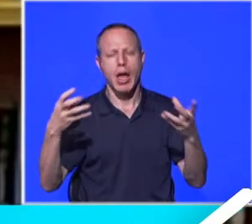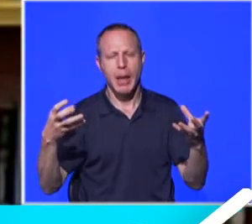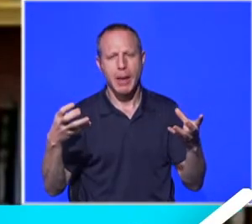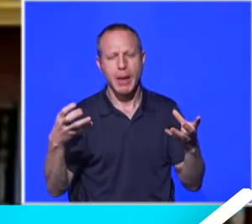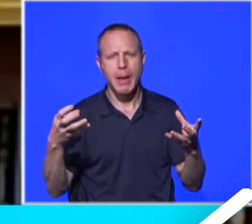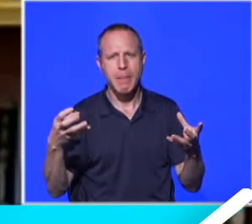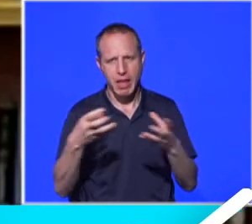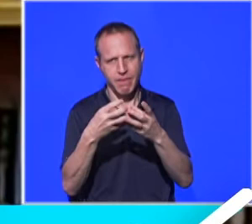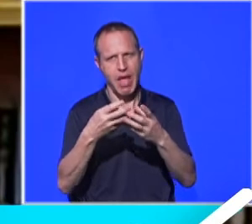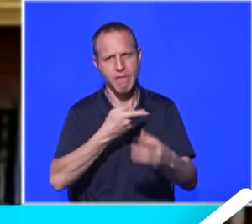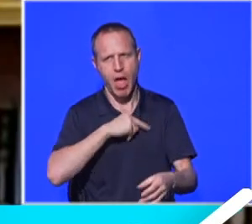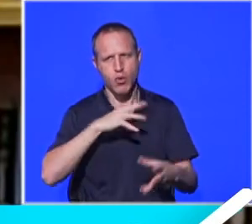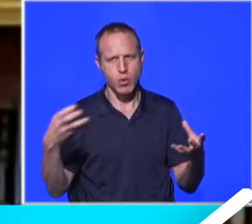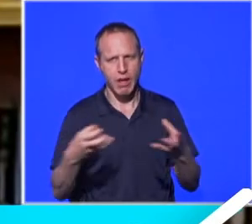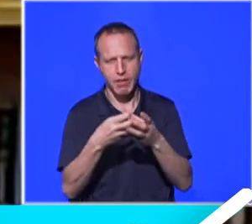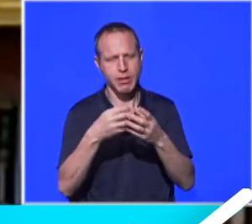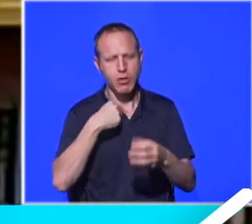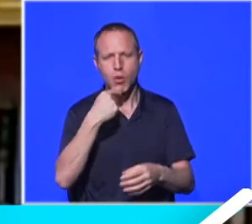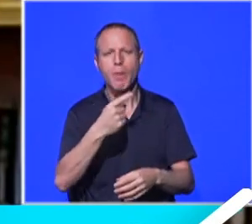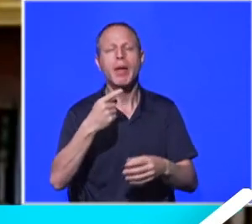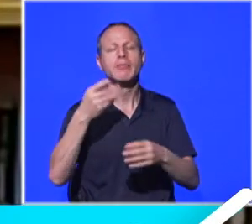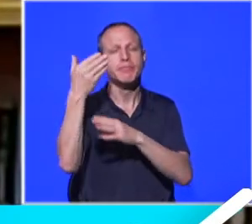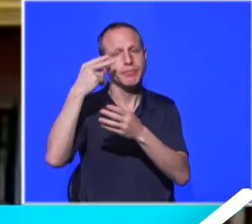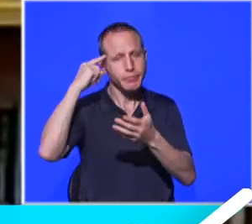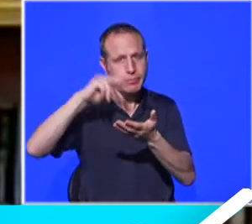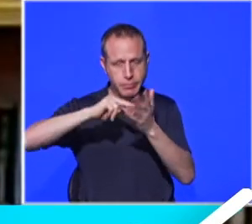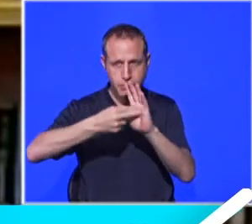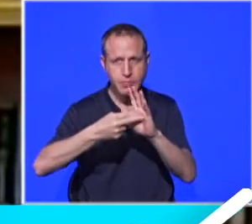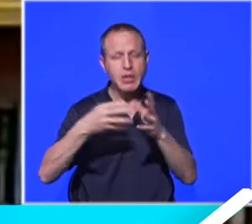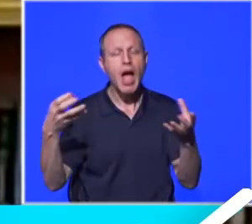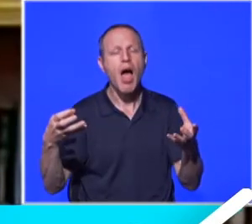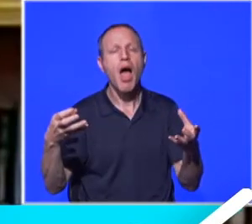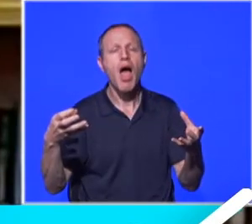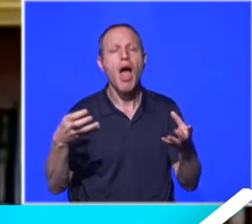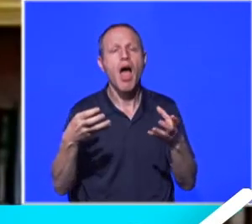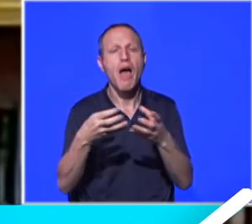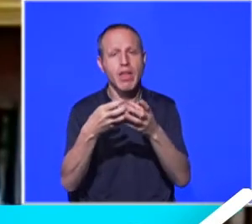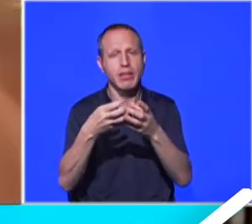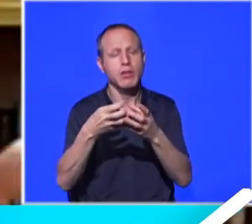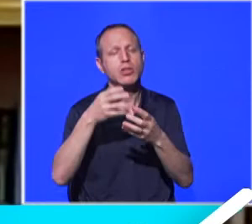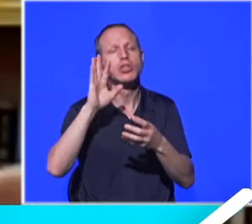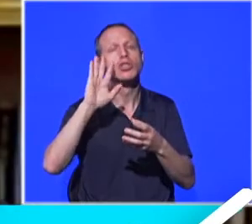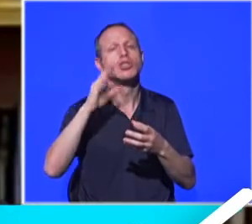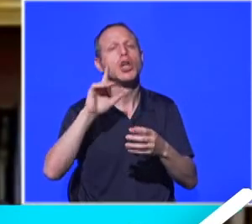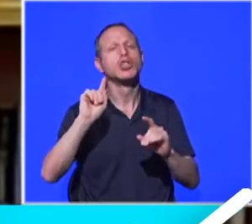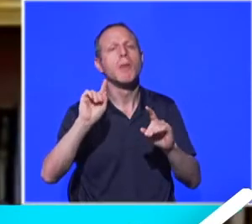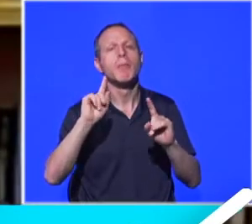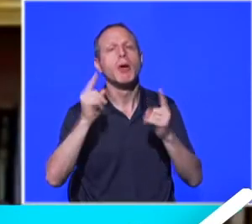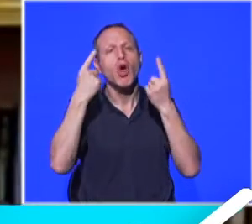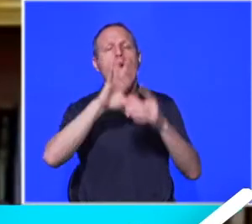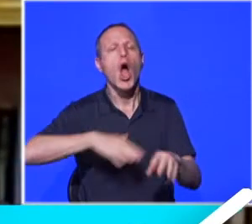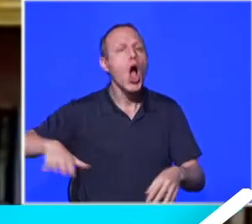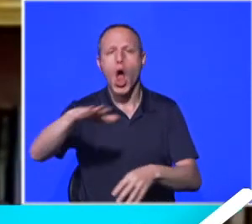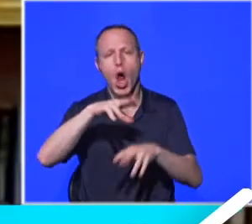והאחריות החברתית. אני אומר, למדיניות הממשלתית יש אחריות כוללת על מה שקורה אצל כל האזרחים, מה שקורה